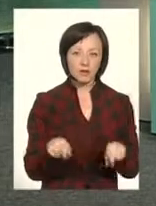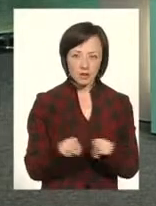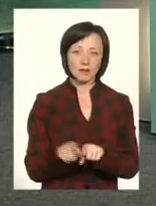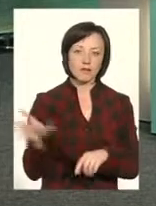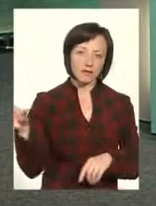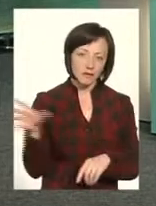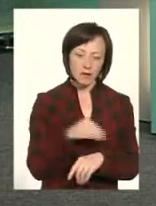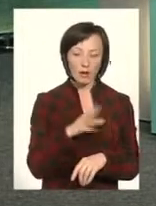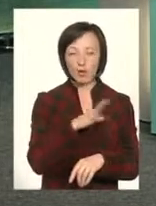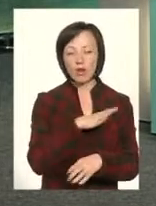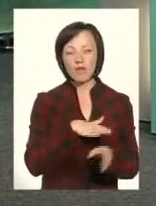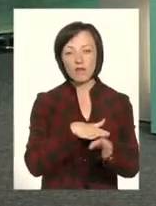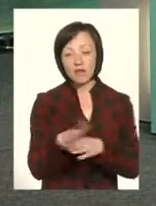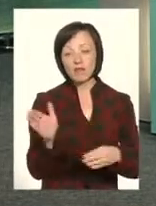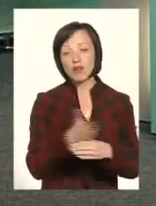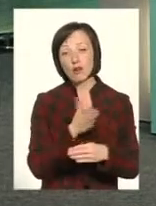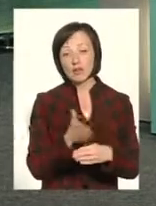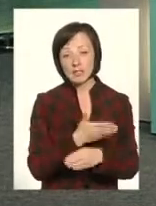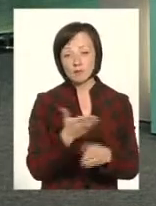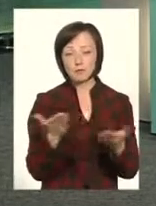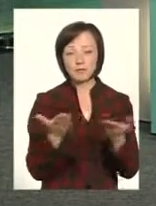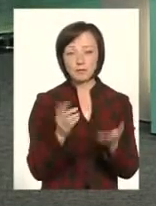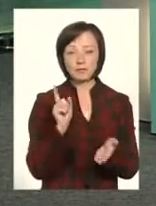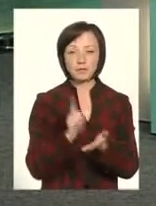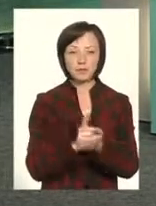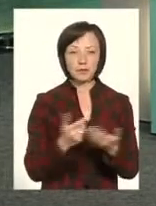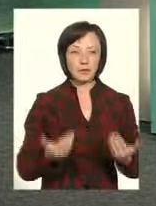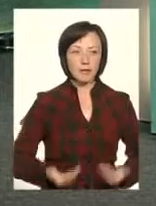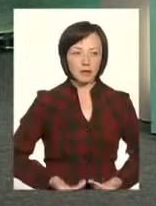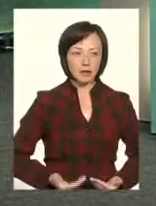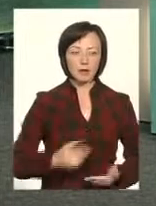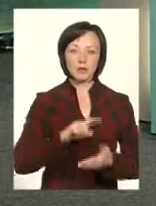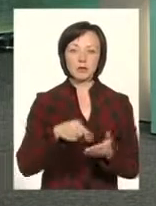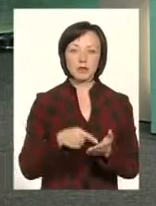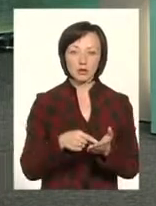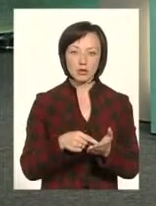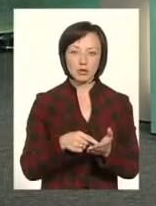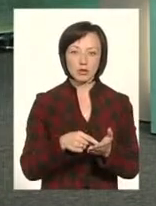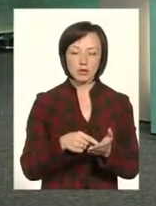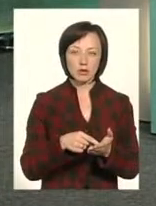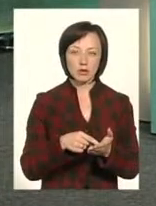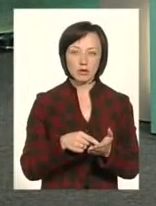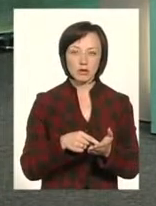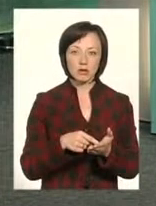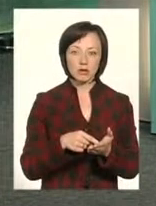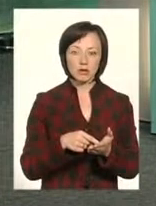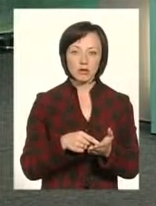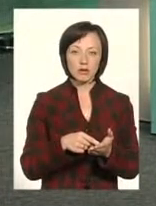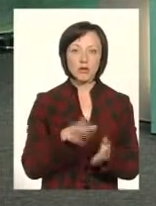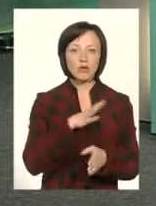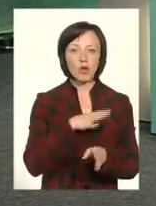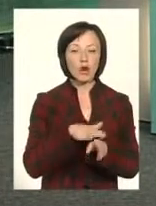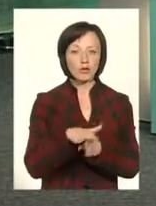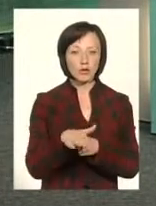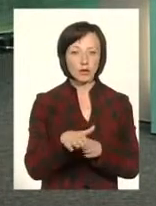були виконані і от те виробництво, за рахунок якого має жити місто, було